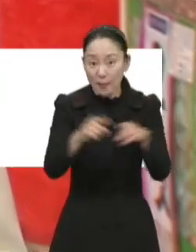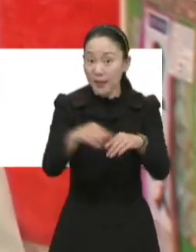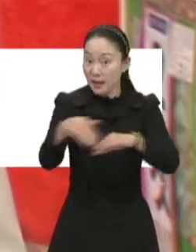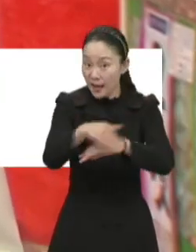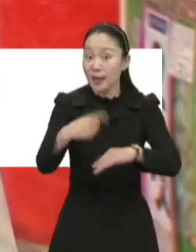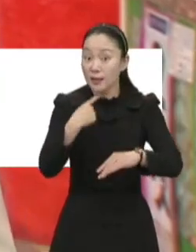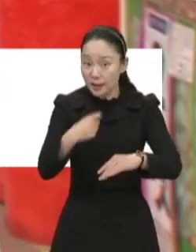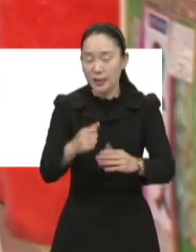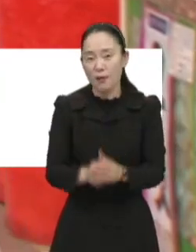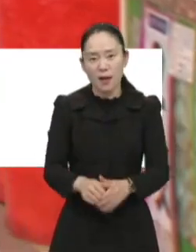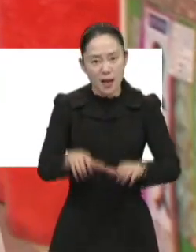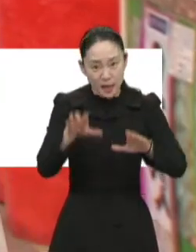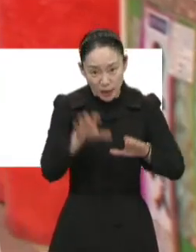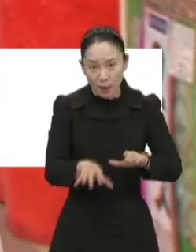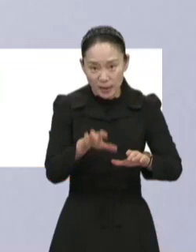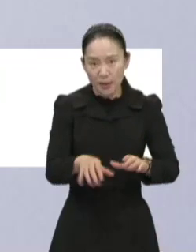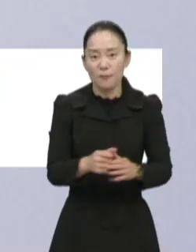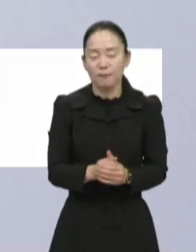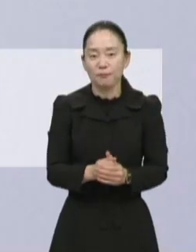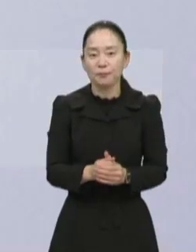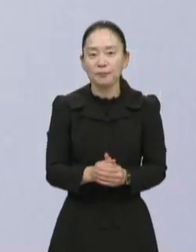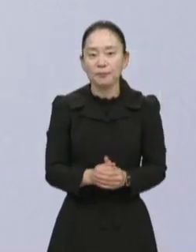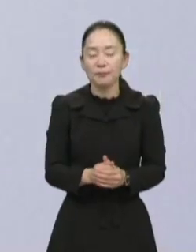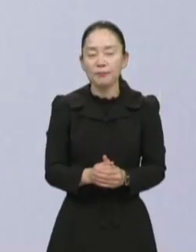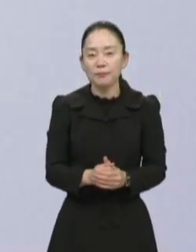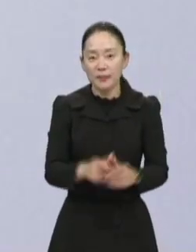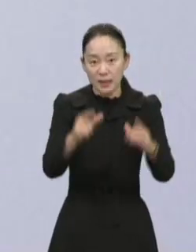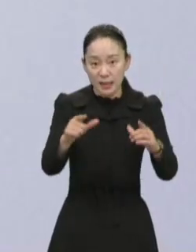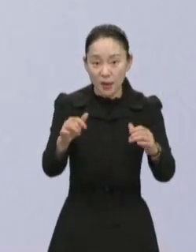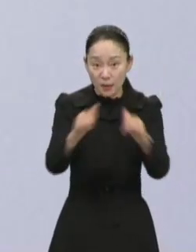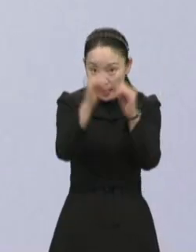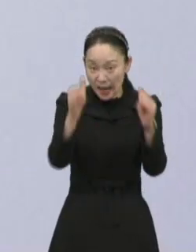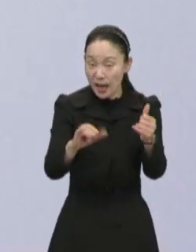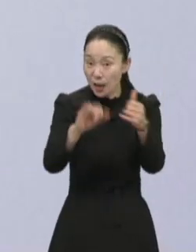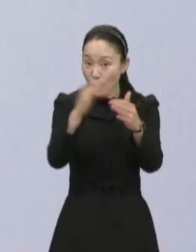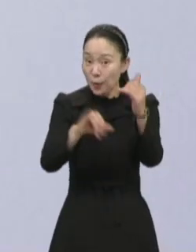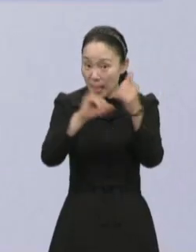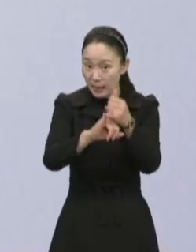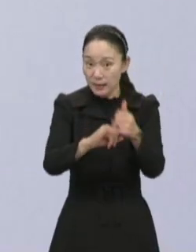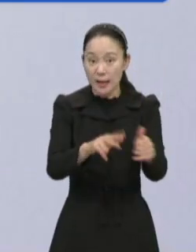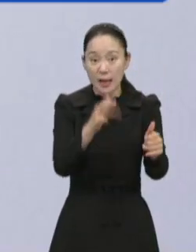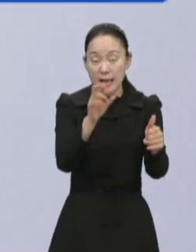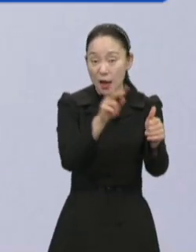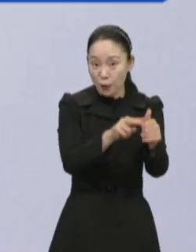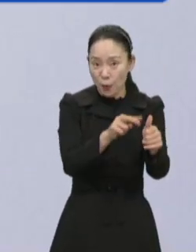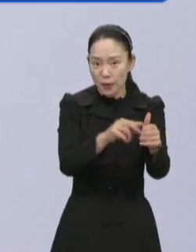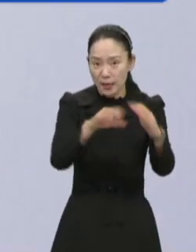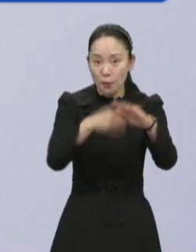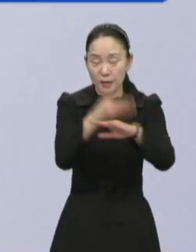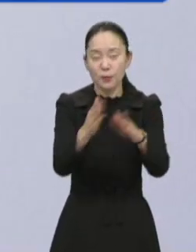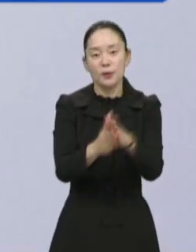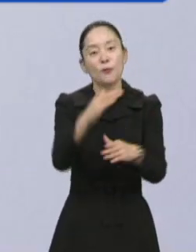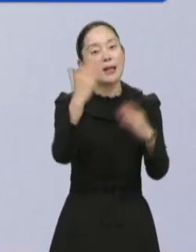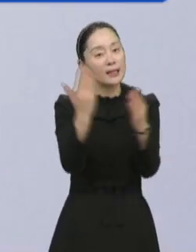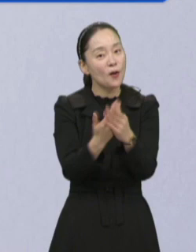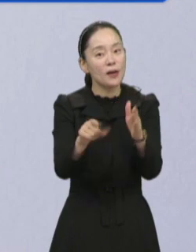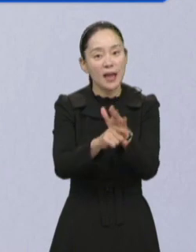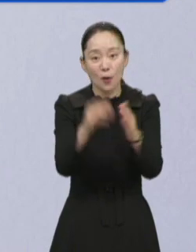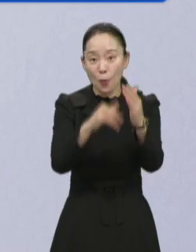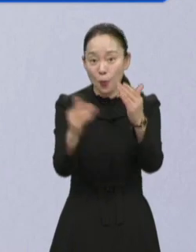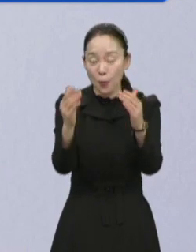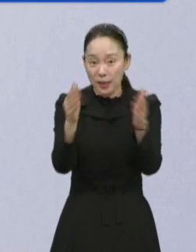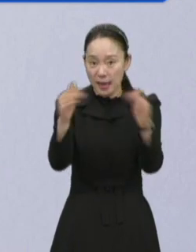이곳에서 그런 선두를 지역사 공약에 대해선 는 혁신도시 완성을 위한 공공기관